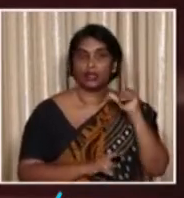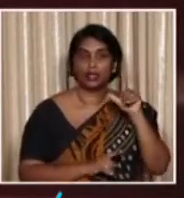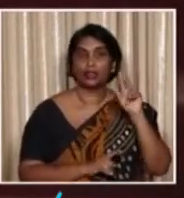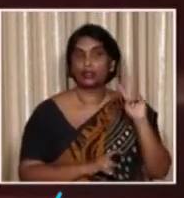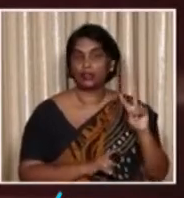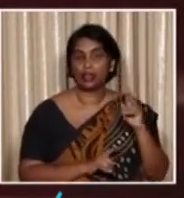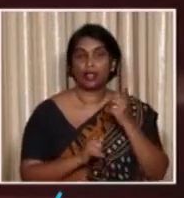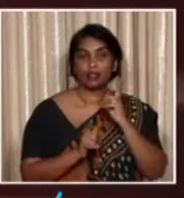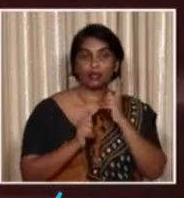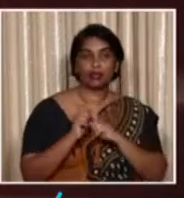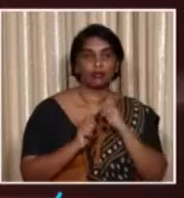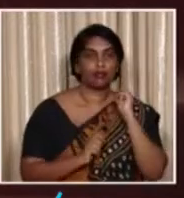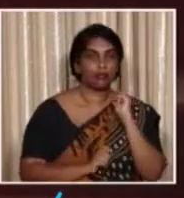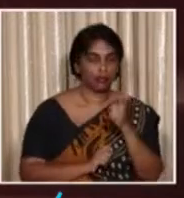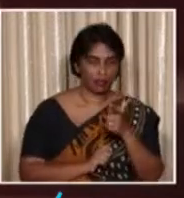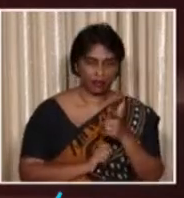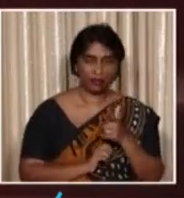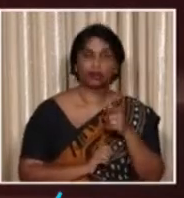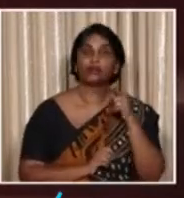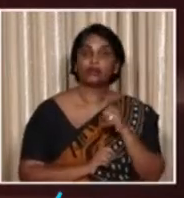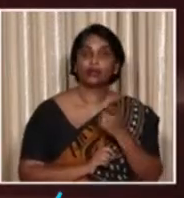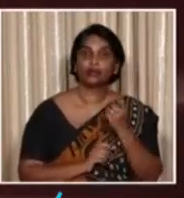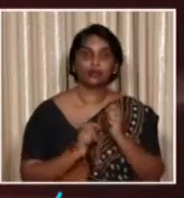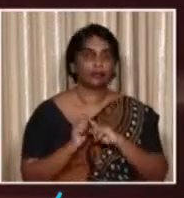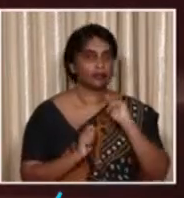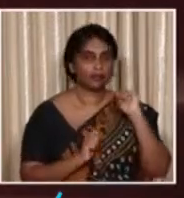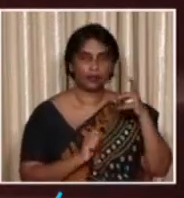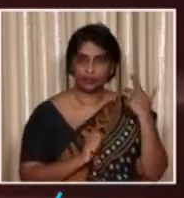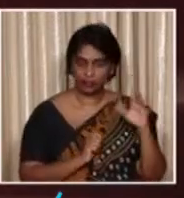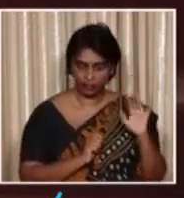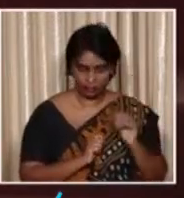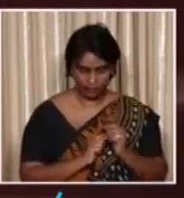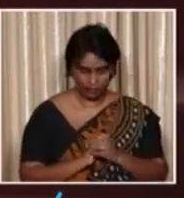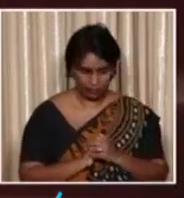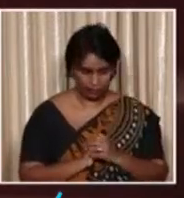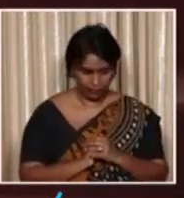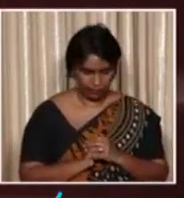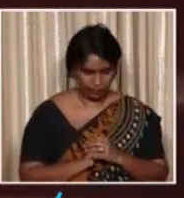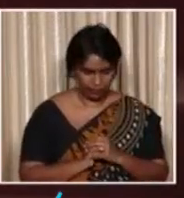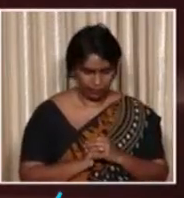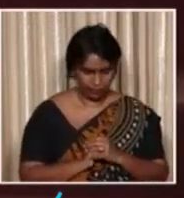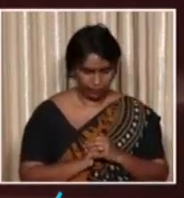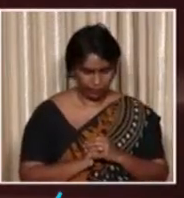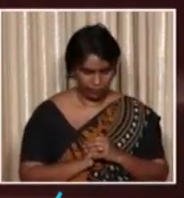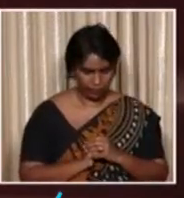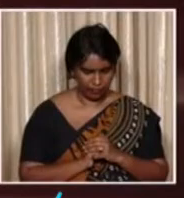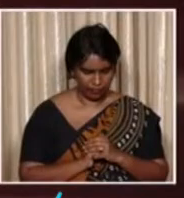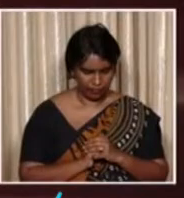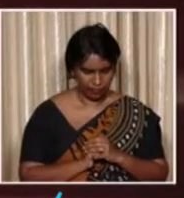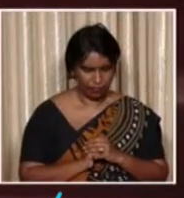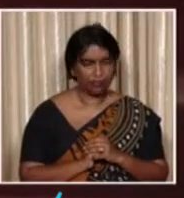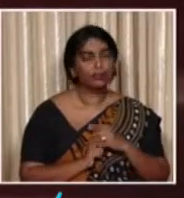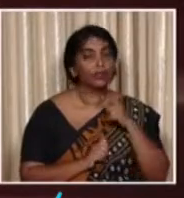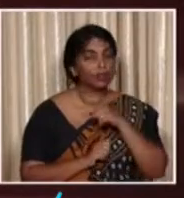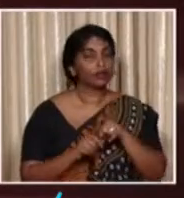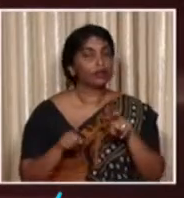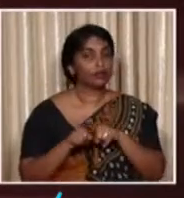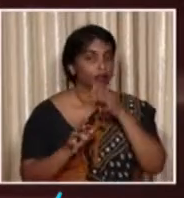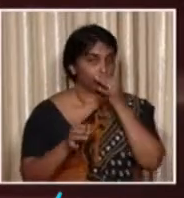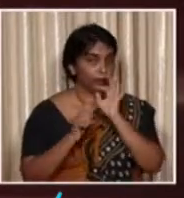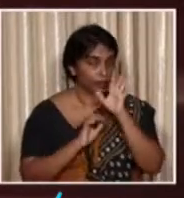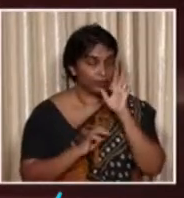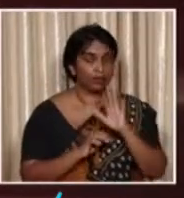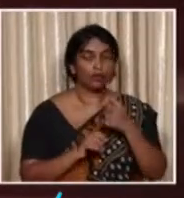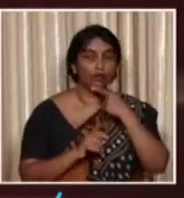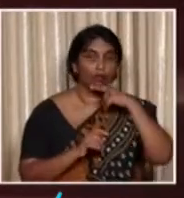64,672ක දඩ මුදලක් නියම කළේය. ඔහු එම මුදල ගෙවා ඇත. ඊට අමතර ලෙස එම ගින්න නිසා